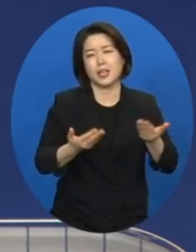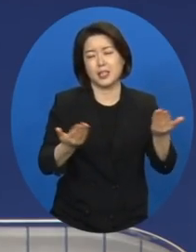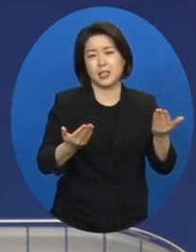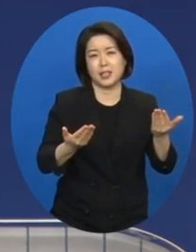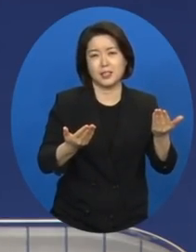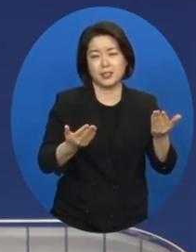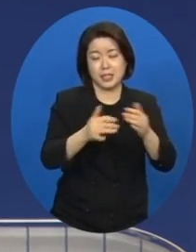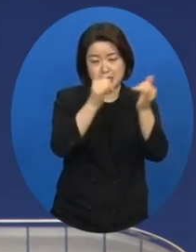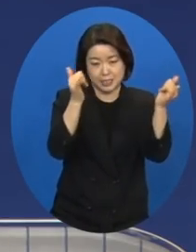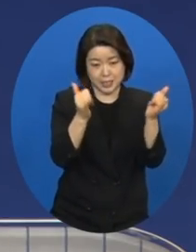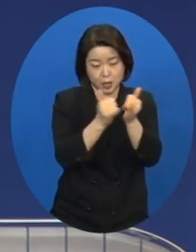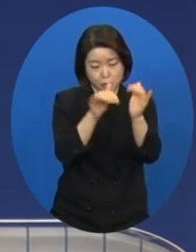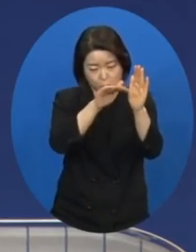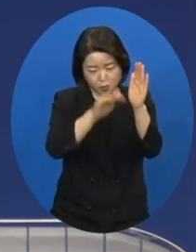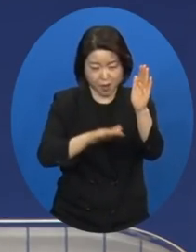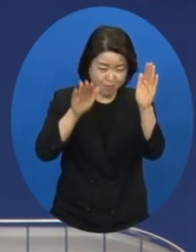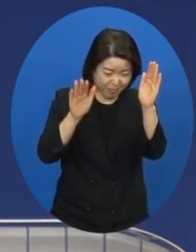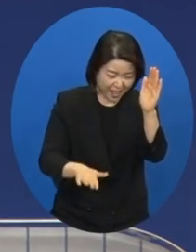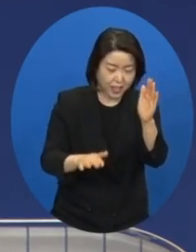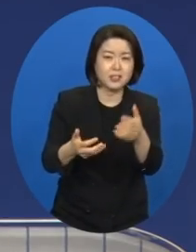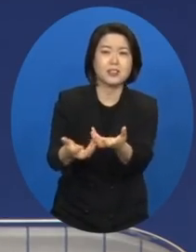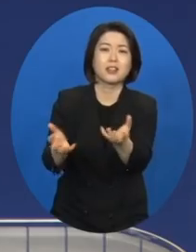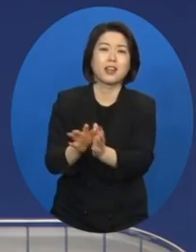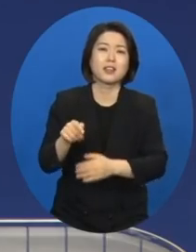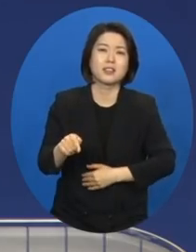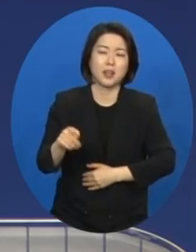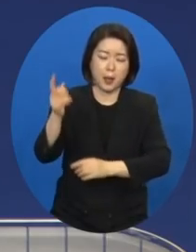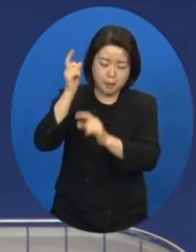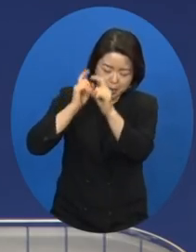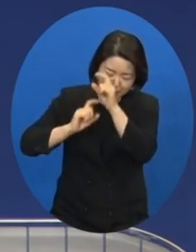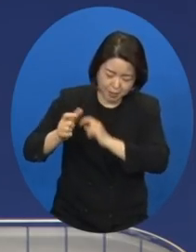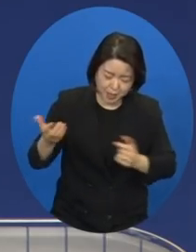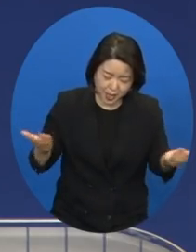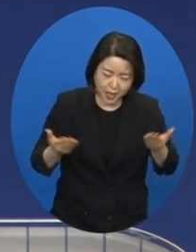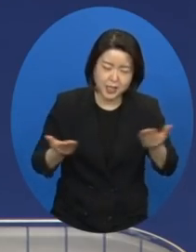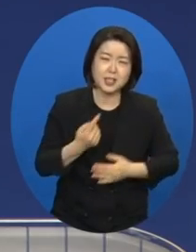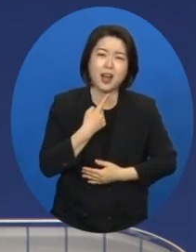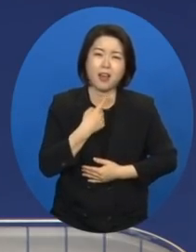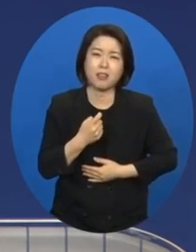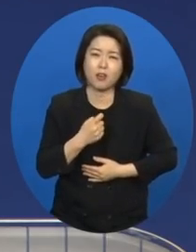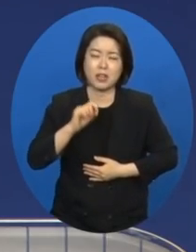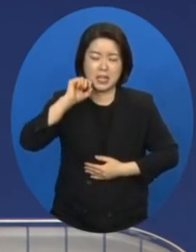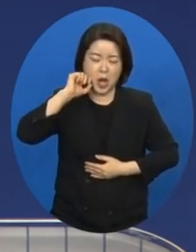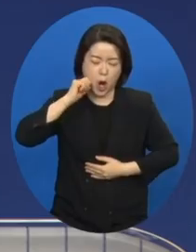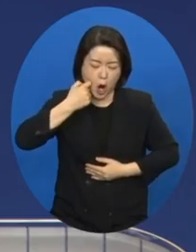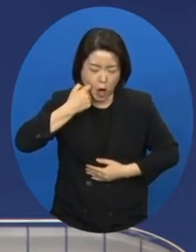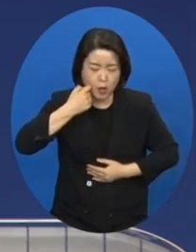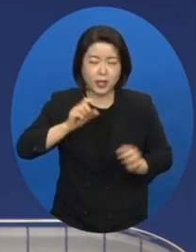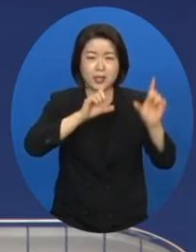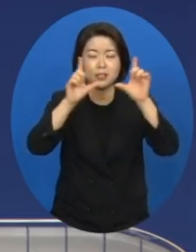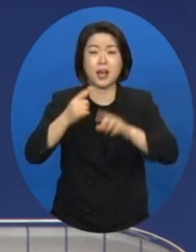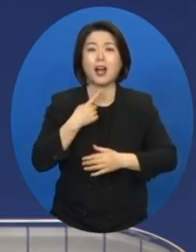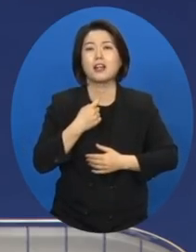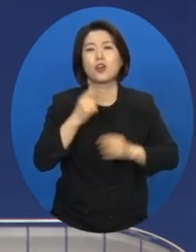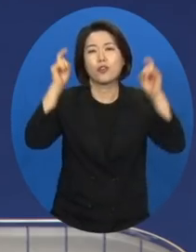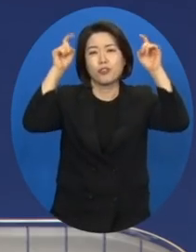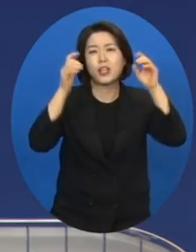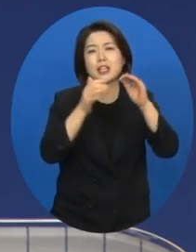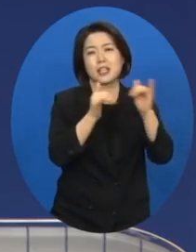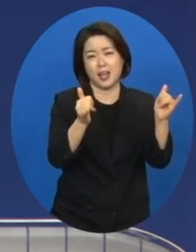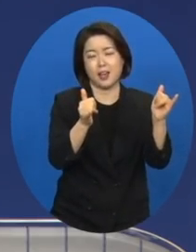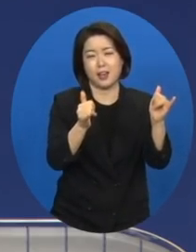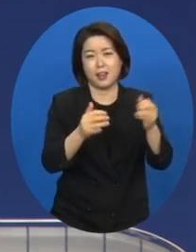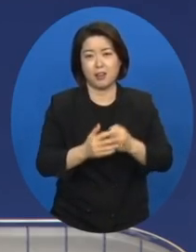낮은 계층이었고 밤을 새서 일을 해야 되는 굉장히 어려운 삶을 살아가는 사람들이었죠. 그러다